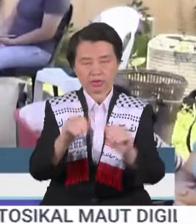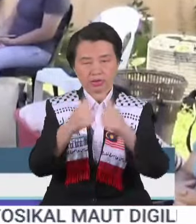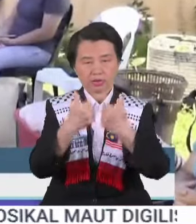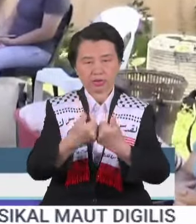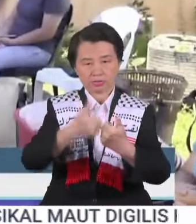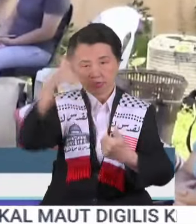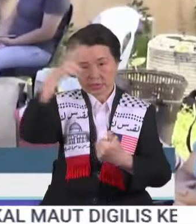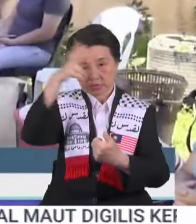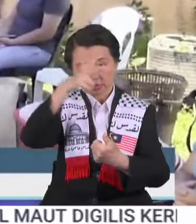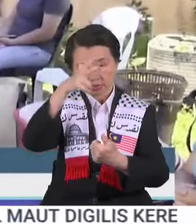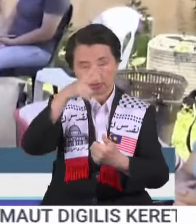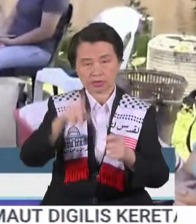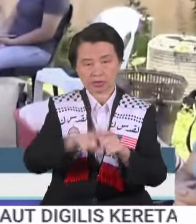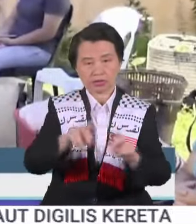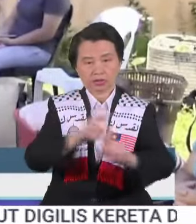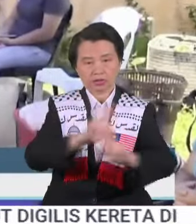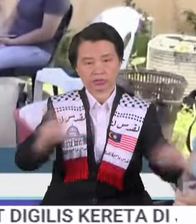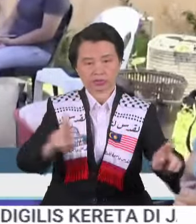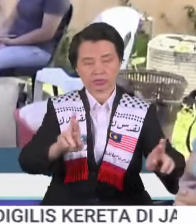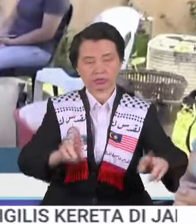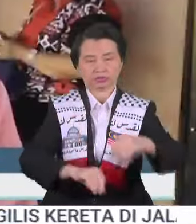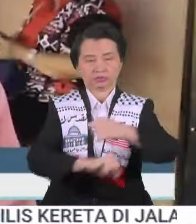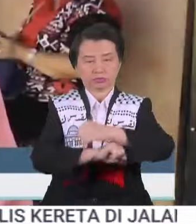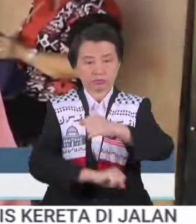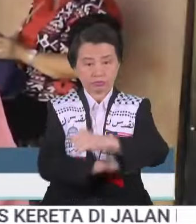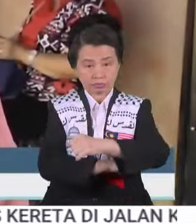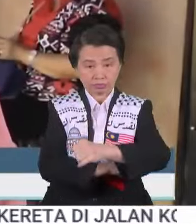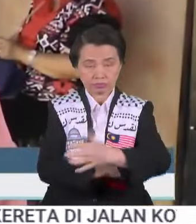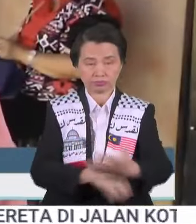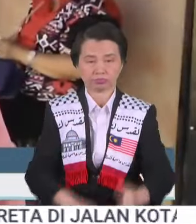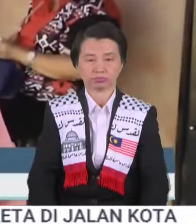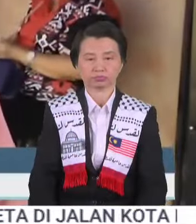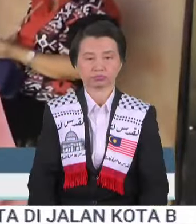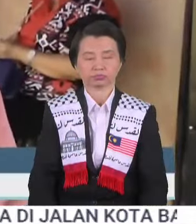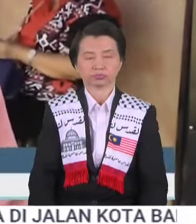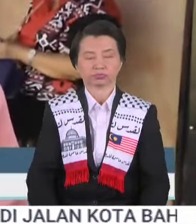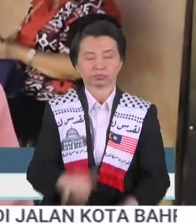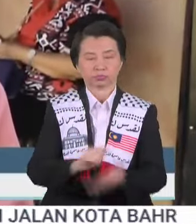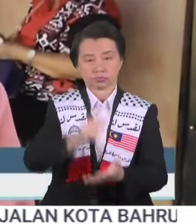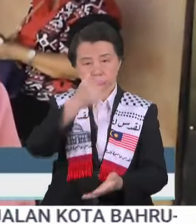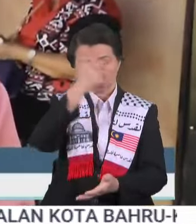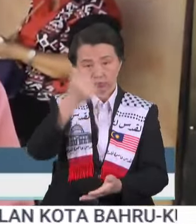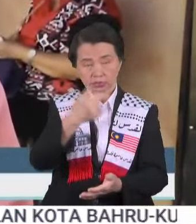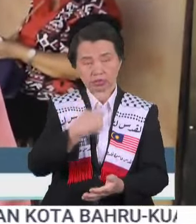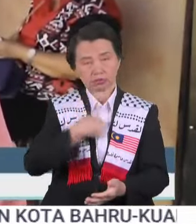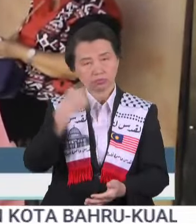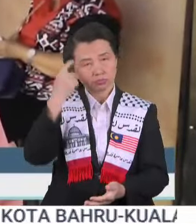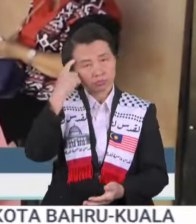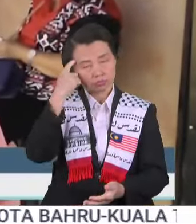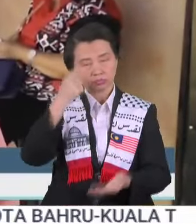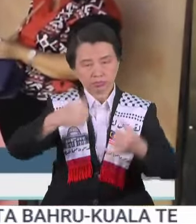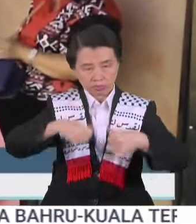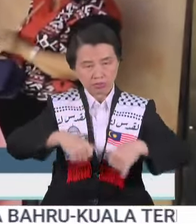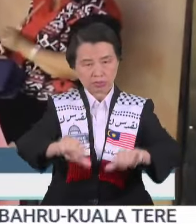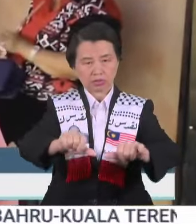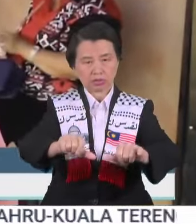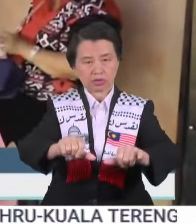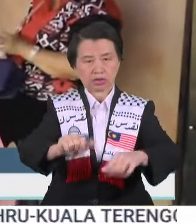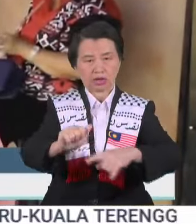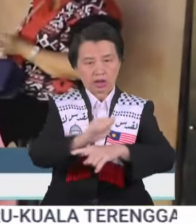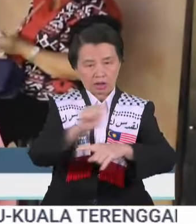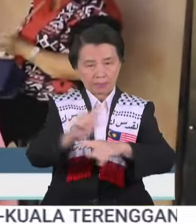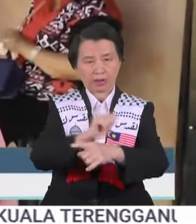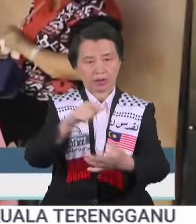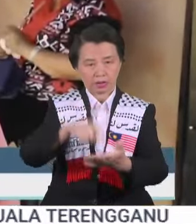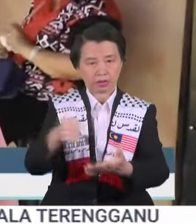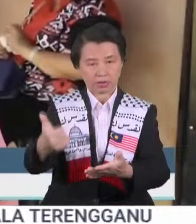sebagai pihak yang menyediakan infrastruktur. Itulah sebab saya kekalkan Miolon ini, anjurkan di